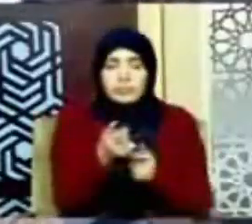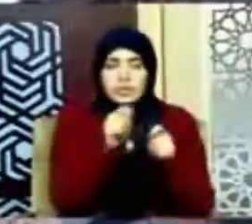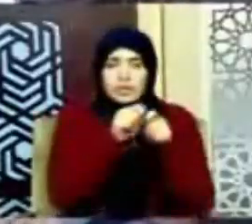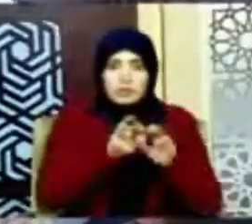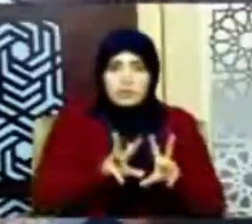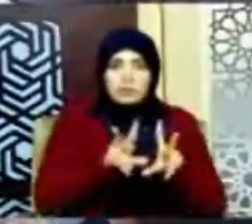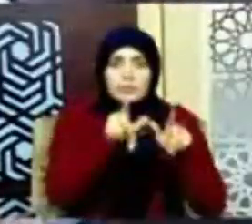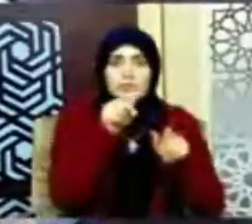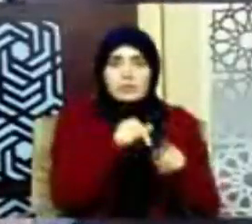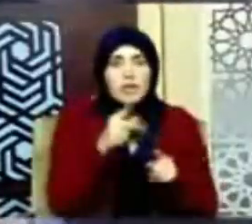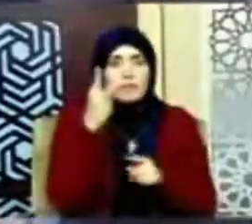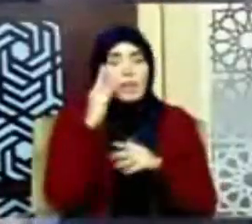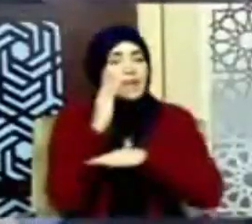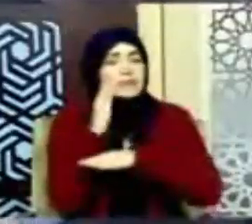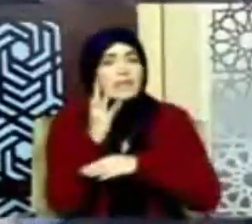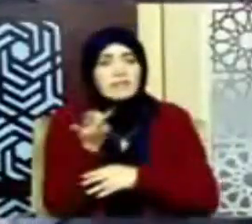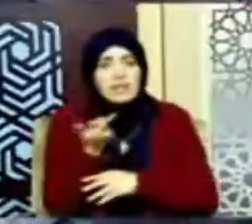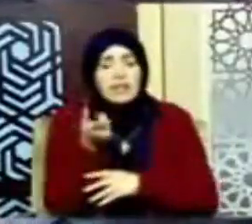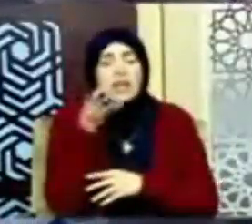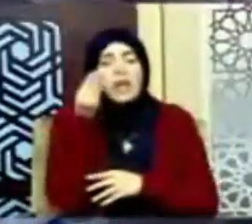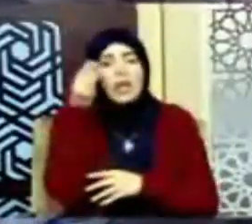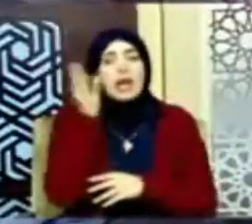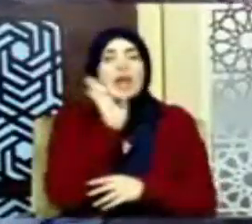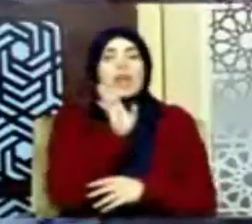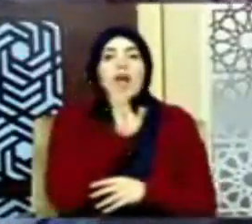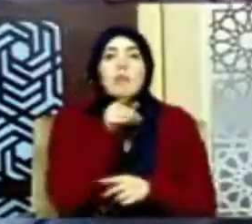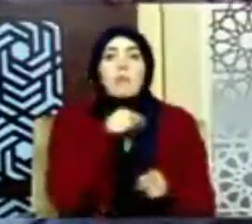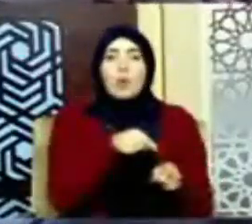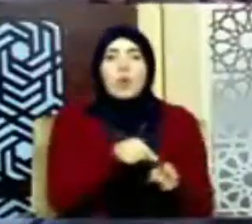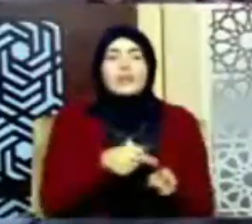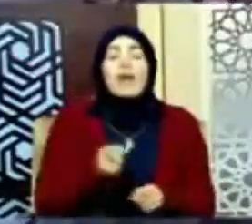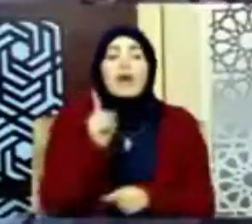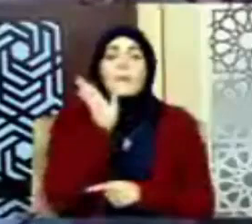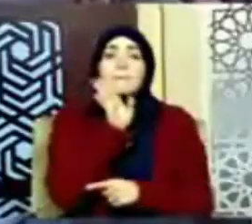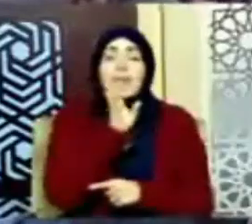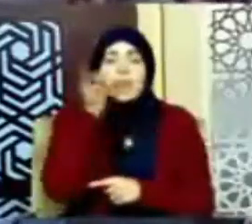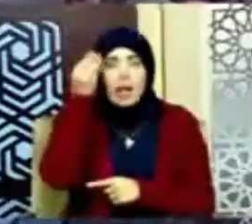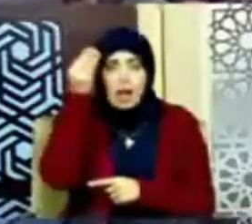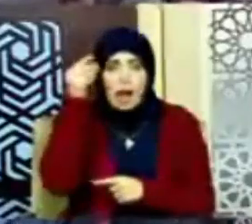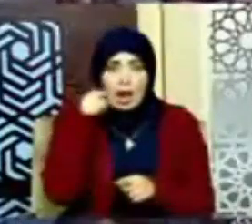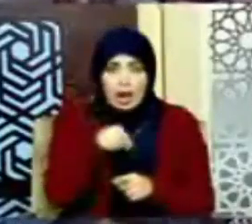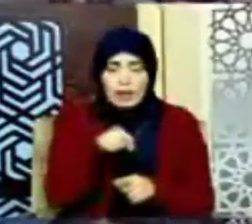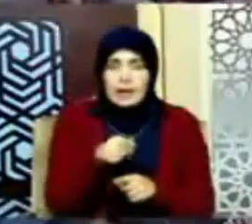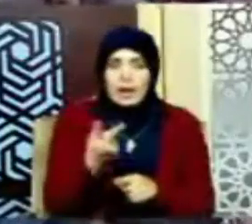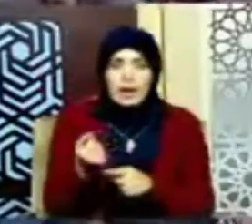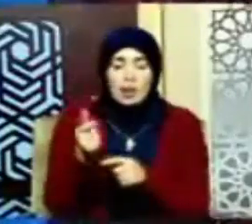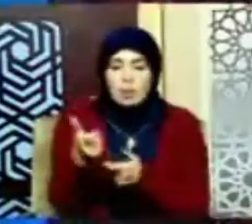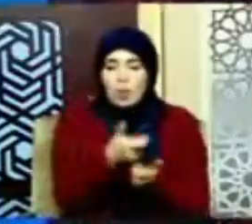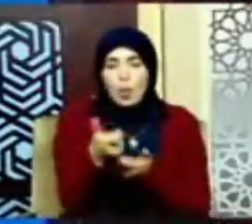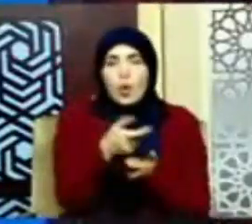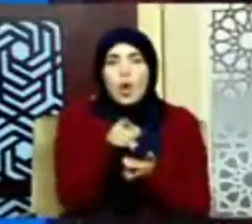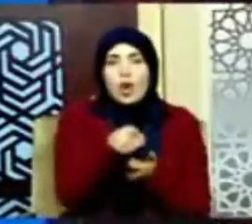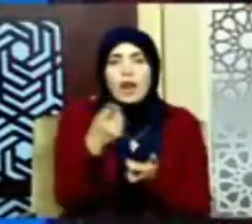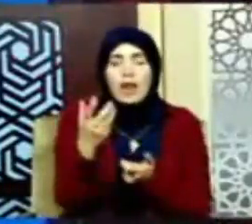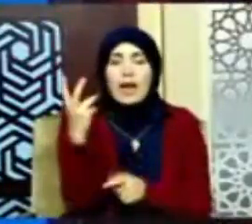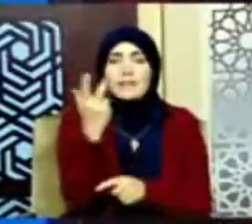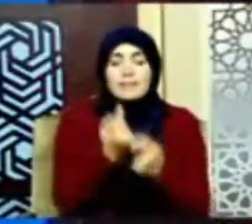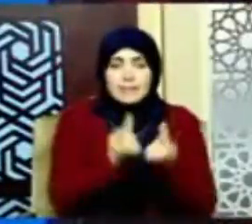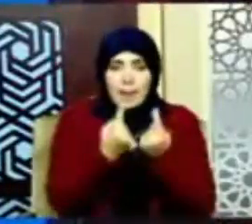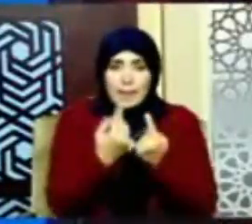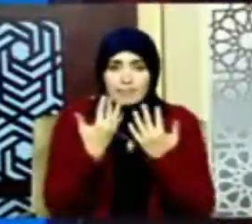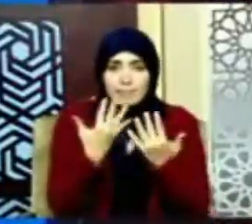تطور السلالات الزراعية والحيوانية، بالعلم تقاوم آفات النبات